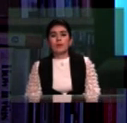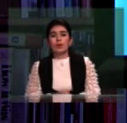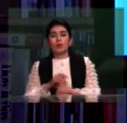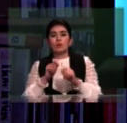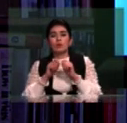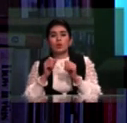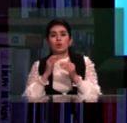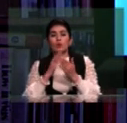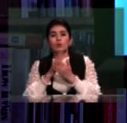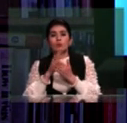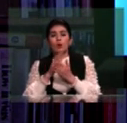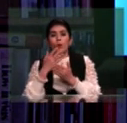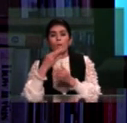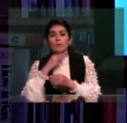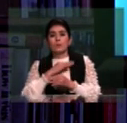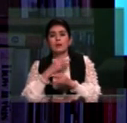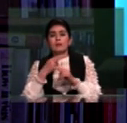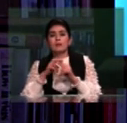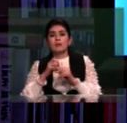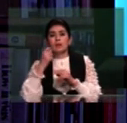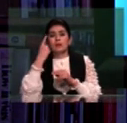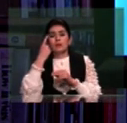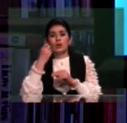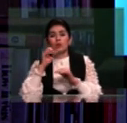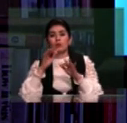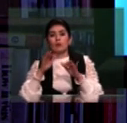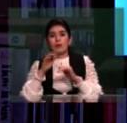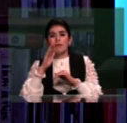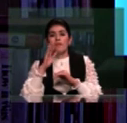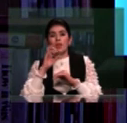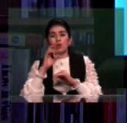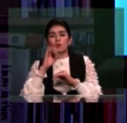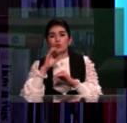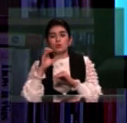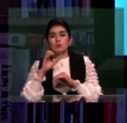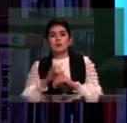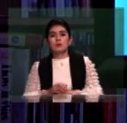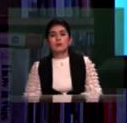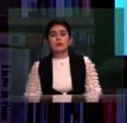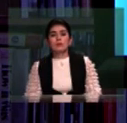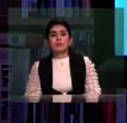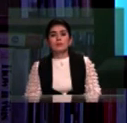Создание угроз пользователям информационных систем через компьютерные вирусы.